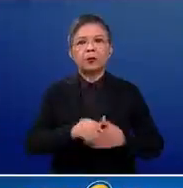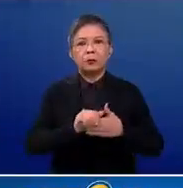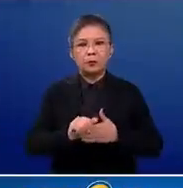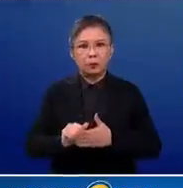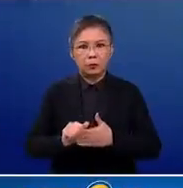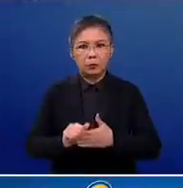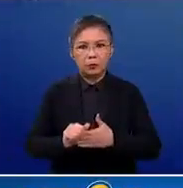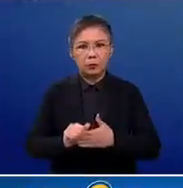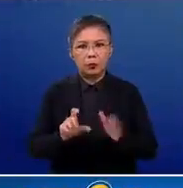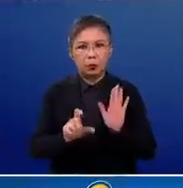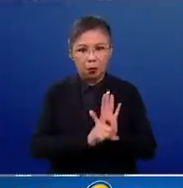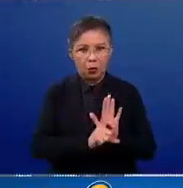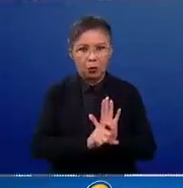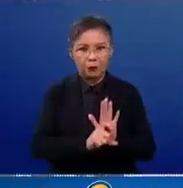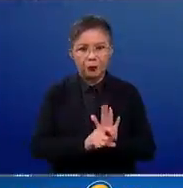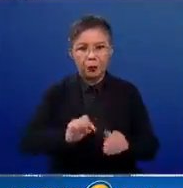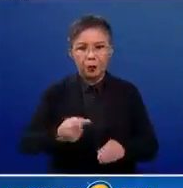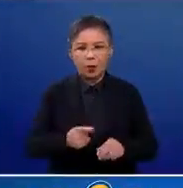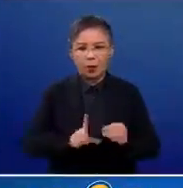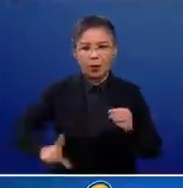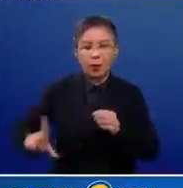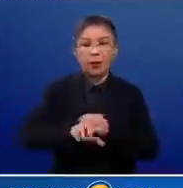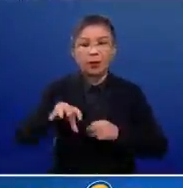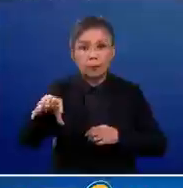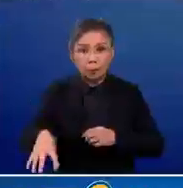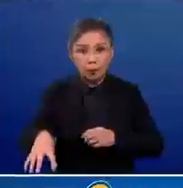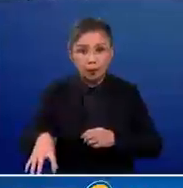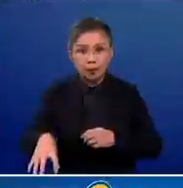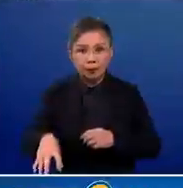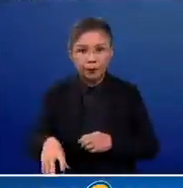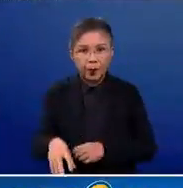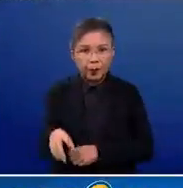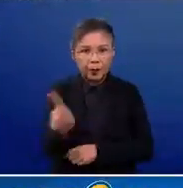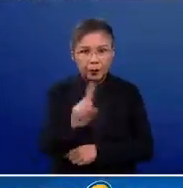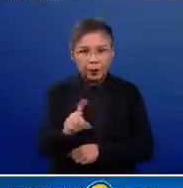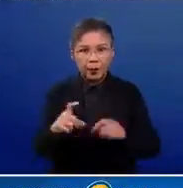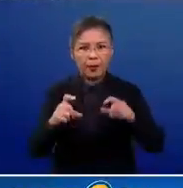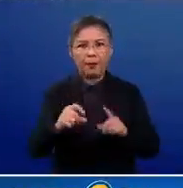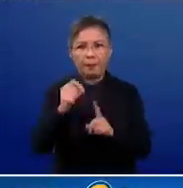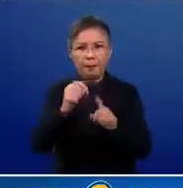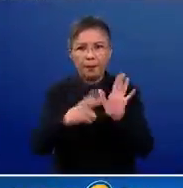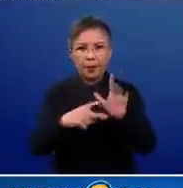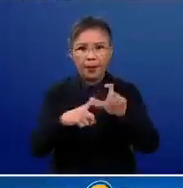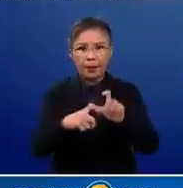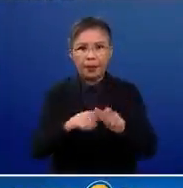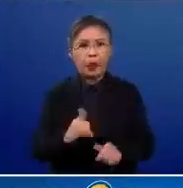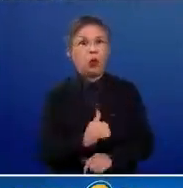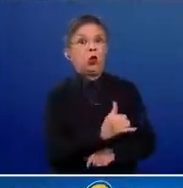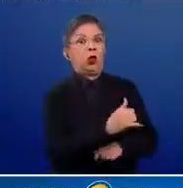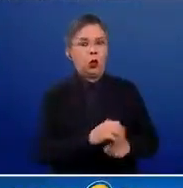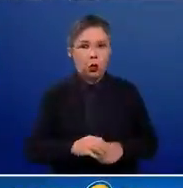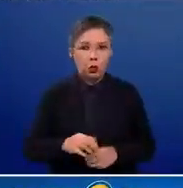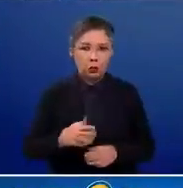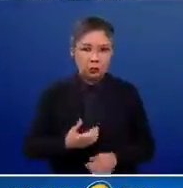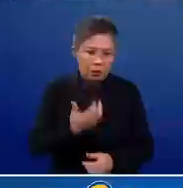kita mulai dulu dari lingkungan Pemkot tidak boleh ada ASN yang masuk ke lingkaran